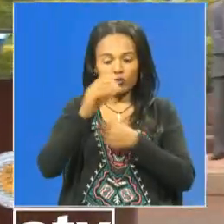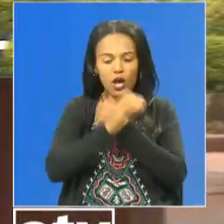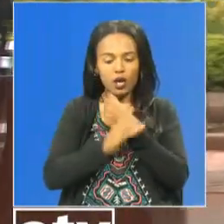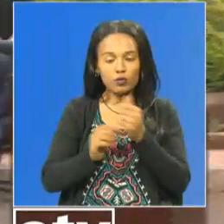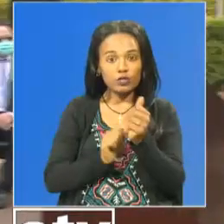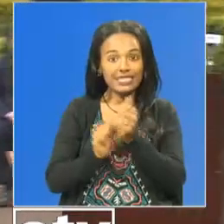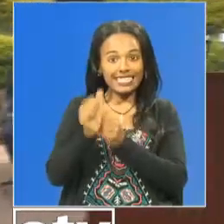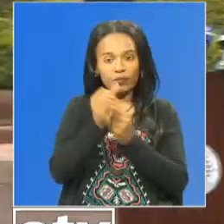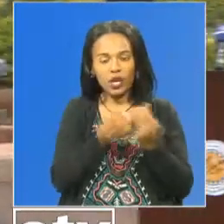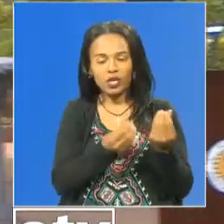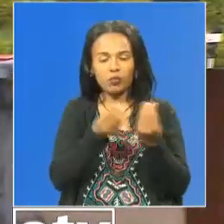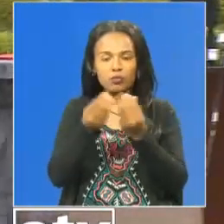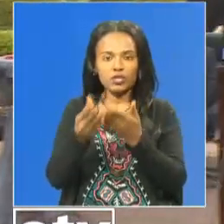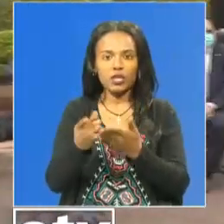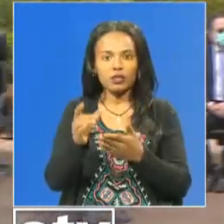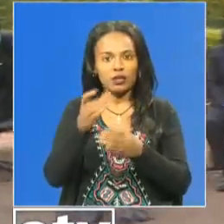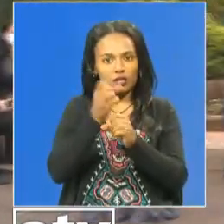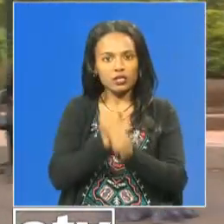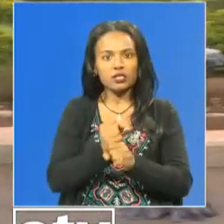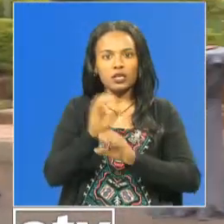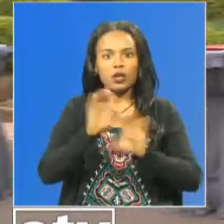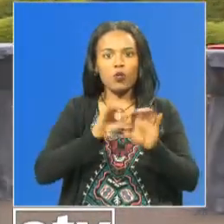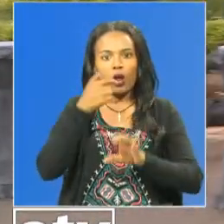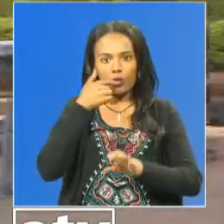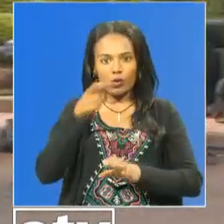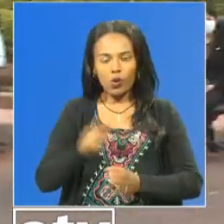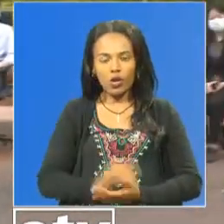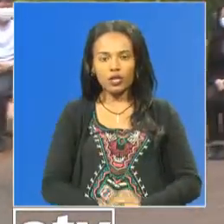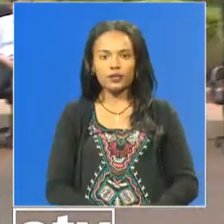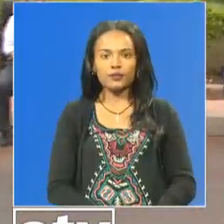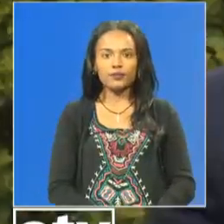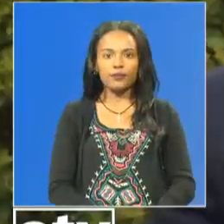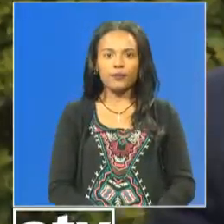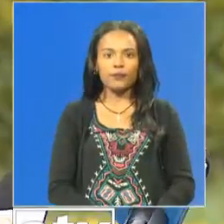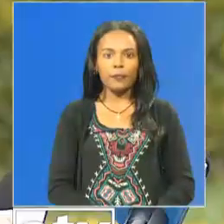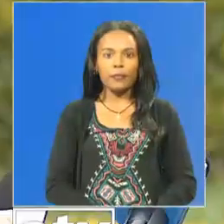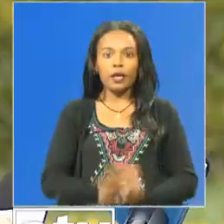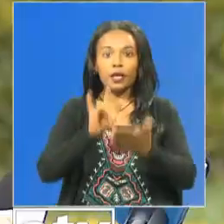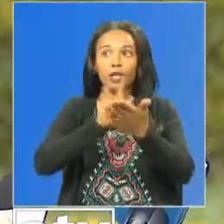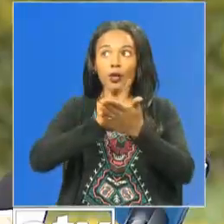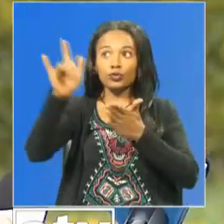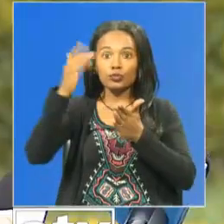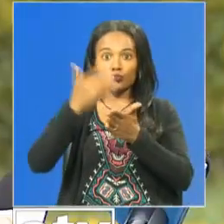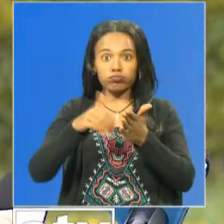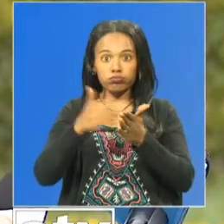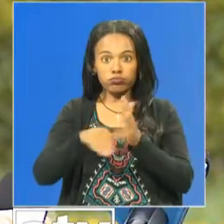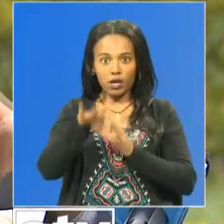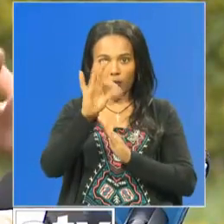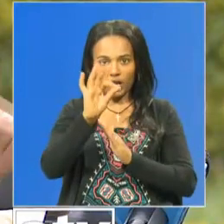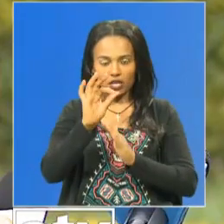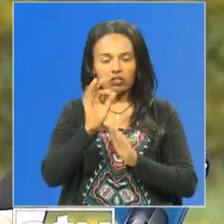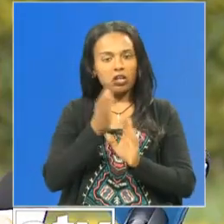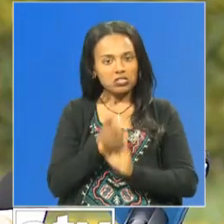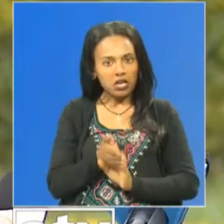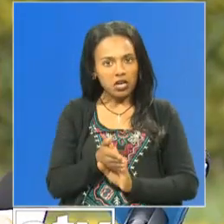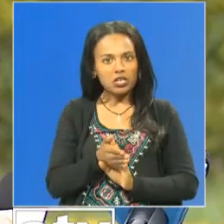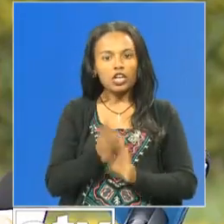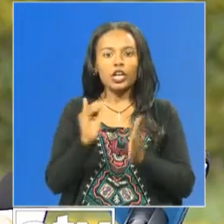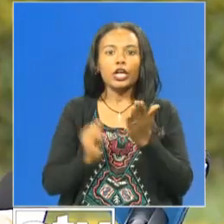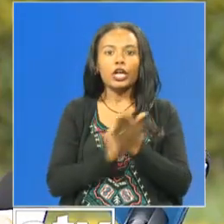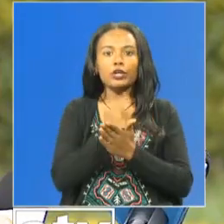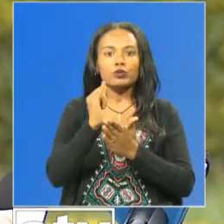ቅድሚያ የሚሰጥ ድንጋጌ እንዲይዝ ተደርጓል ነው ያሉት። የውጭ ምንዛሪ ገቢ ከማስገኘት አንጻር፣